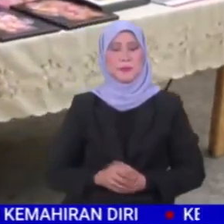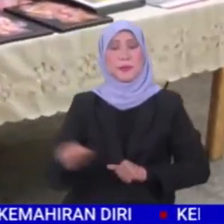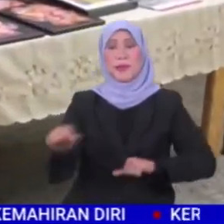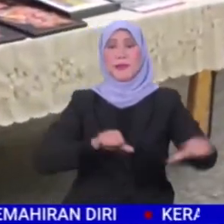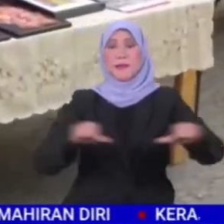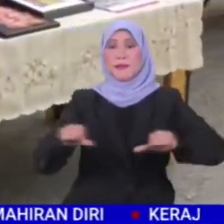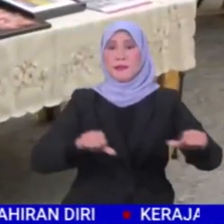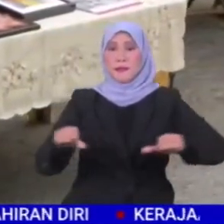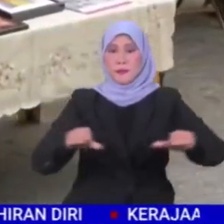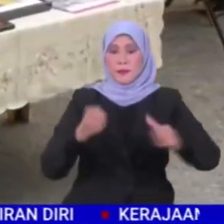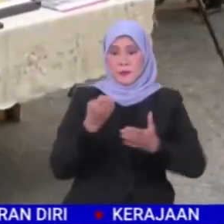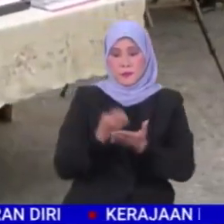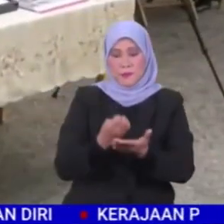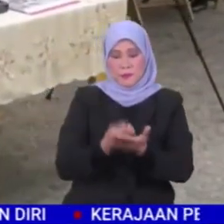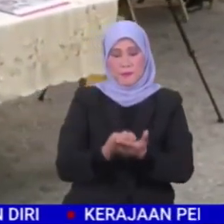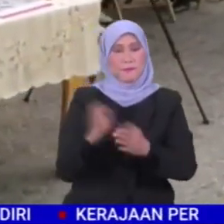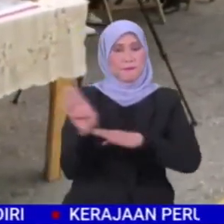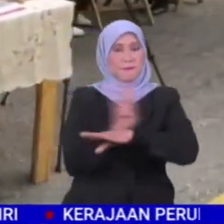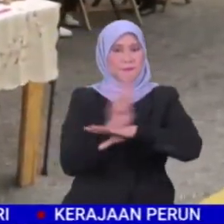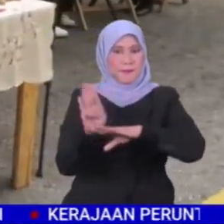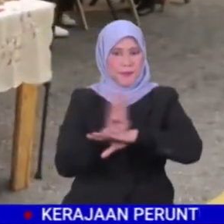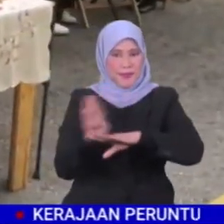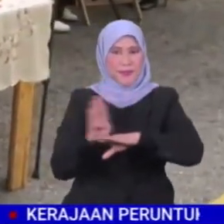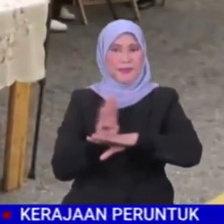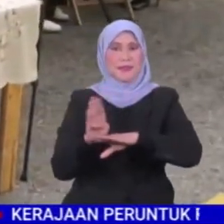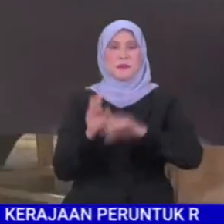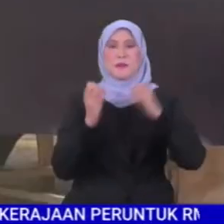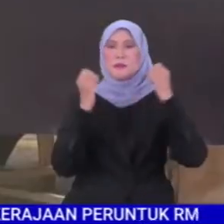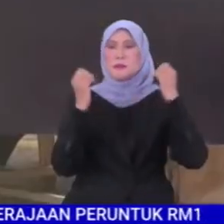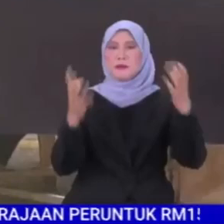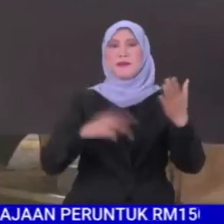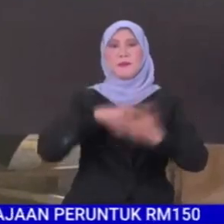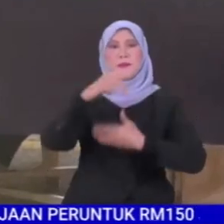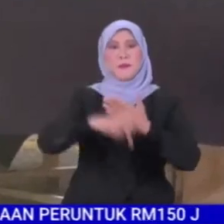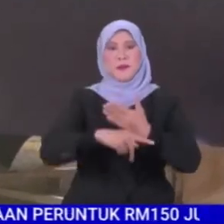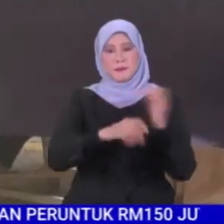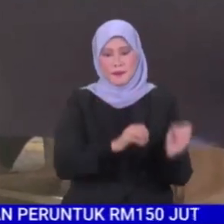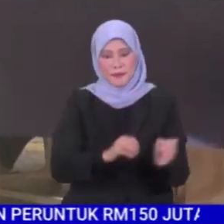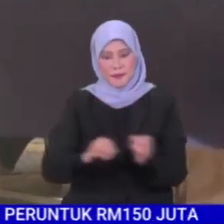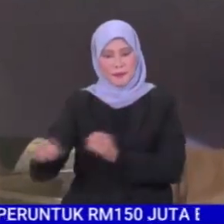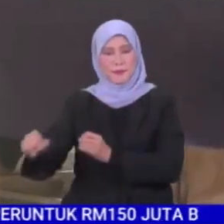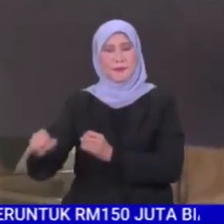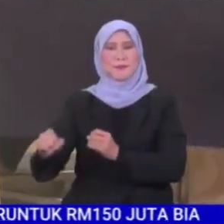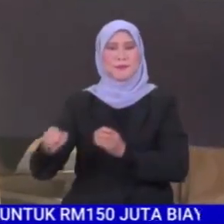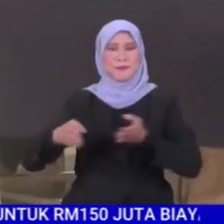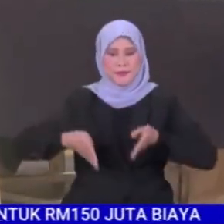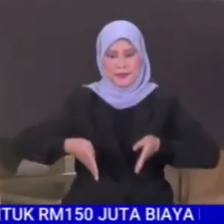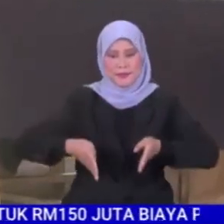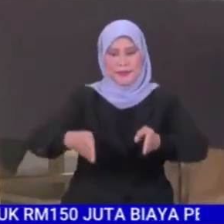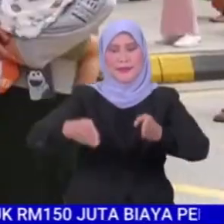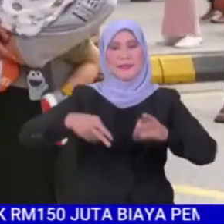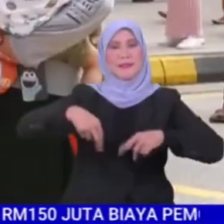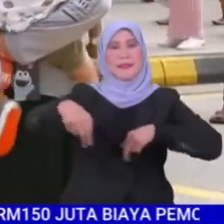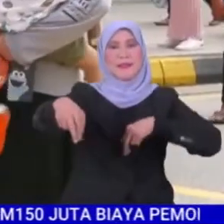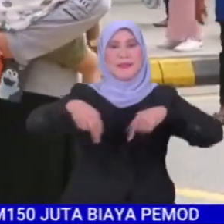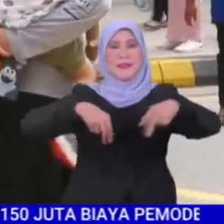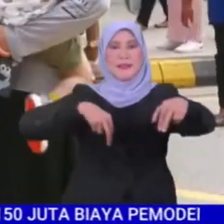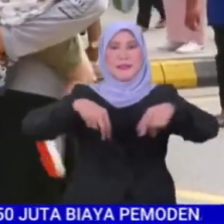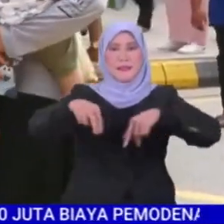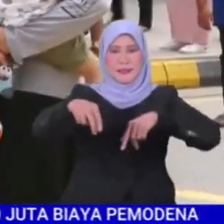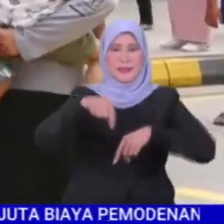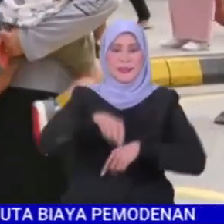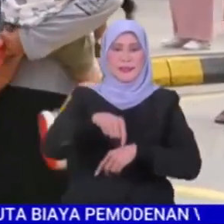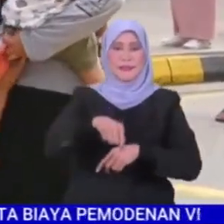Merancakkan lagi kegiatan ekonomi peniaga sekitar, pelbagai program dianjur di sepanjang laluan bermula Jalan